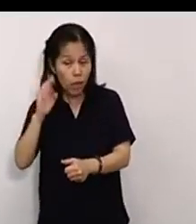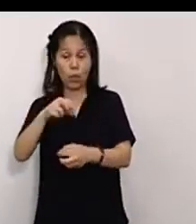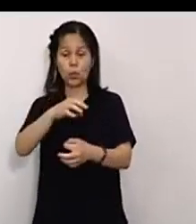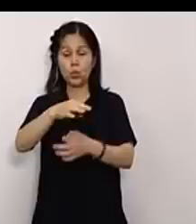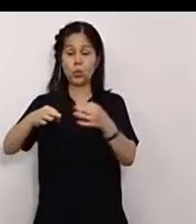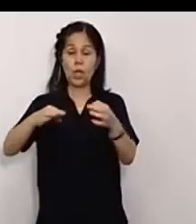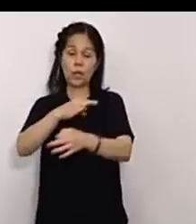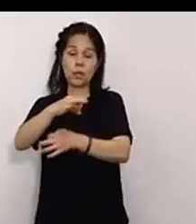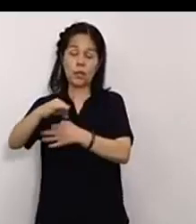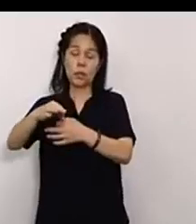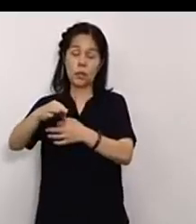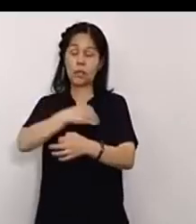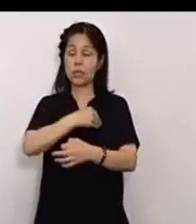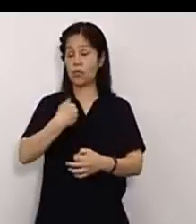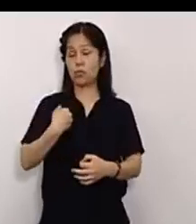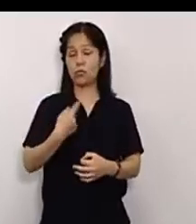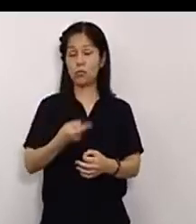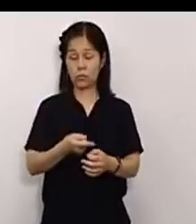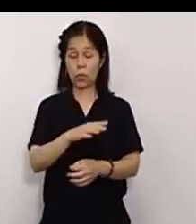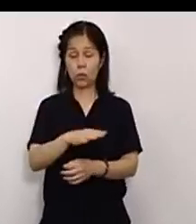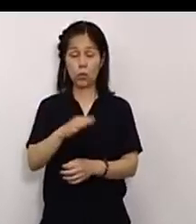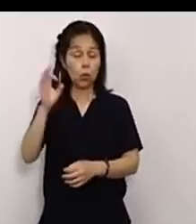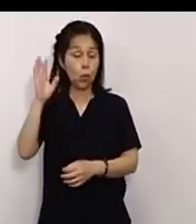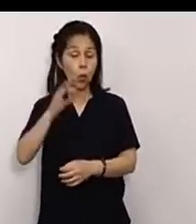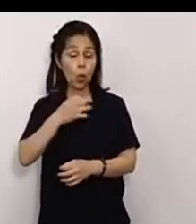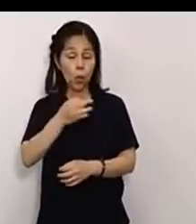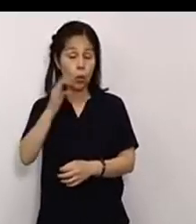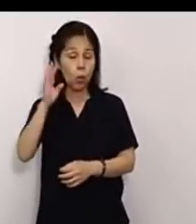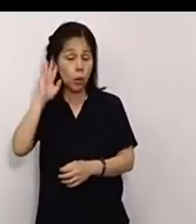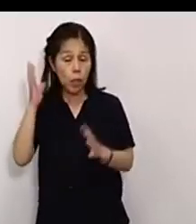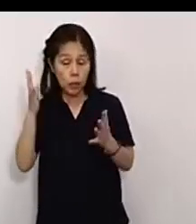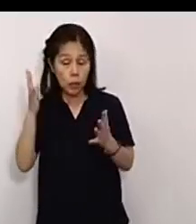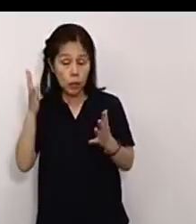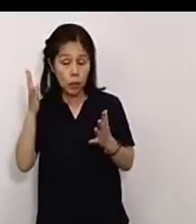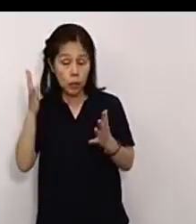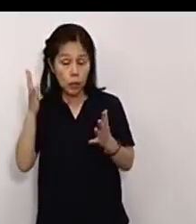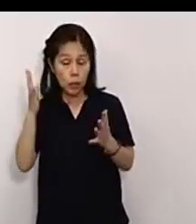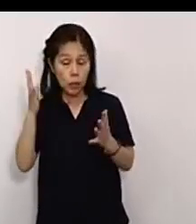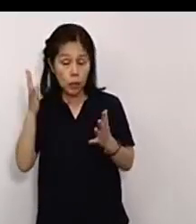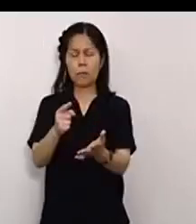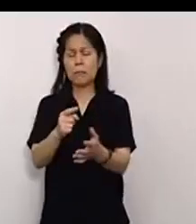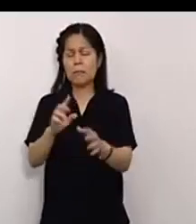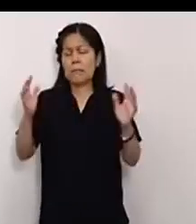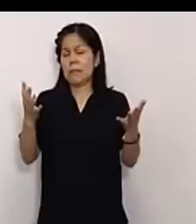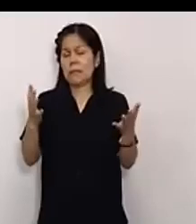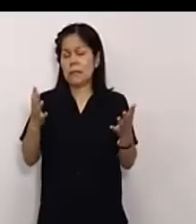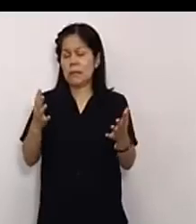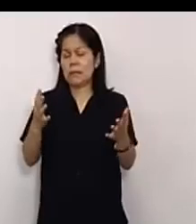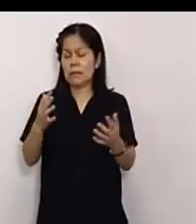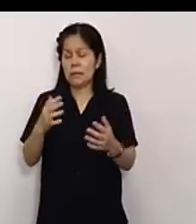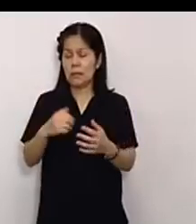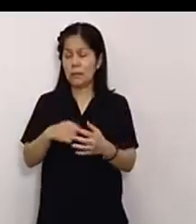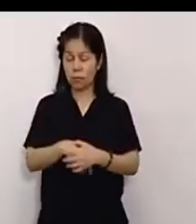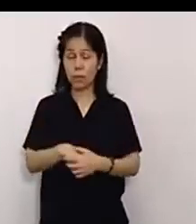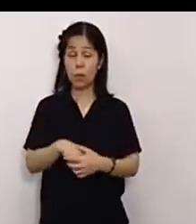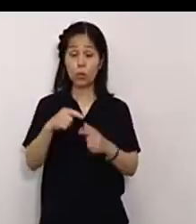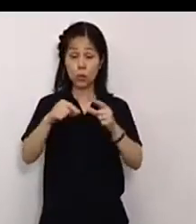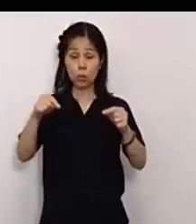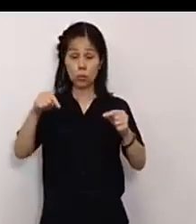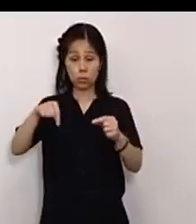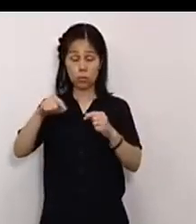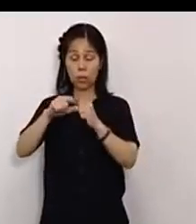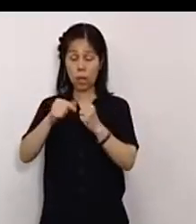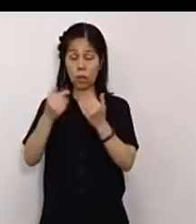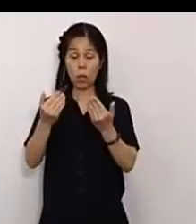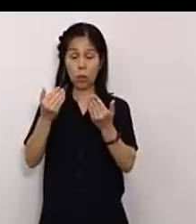子どもの声を反映しない学校の校則なんかはありえないんですね。 日本は一方的に学校の方が校